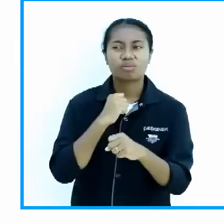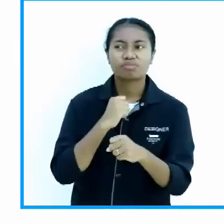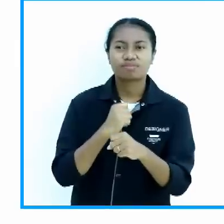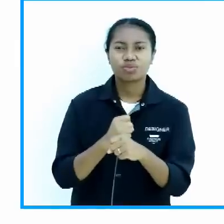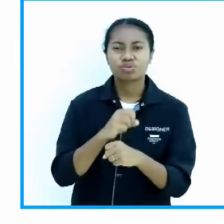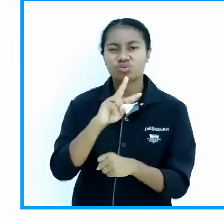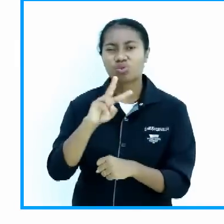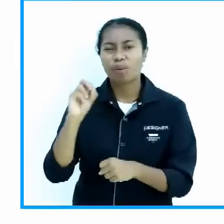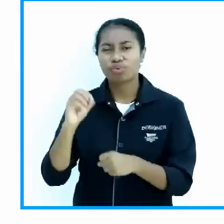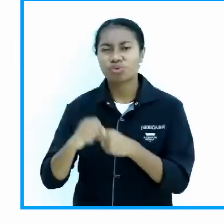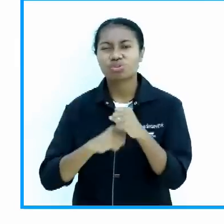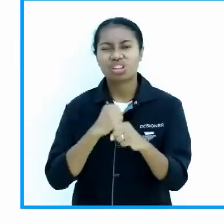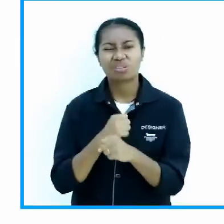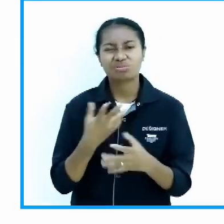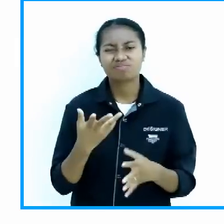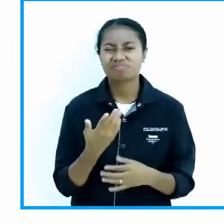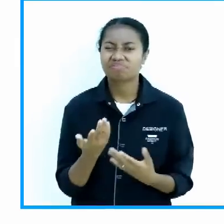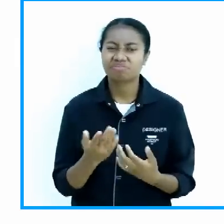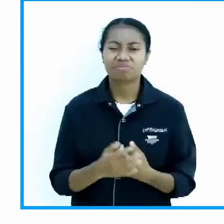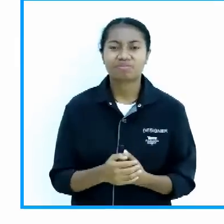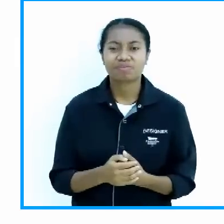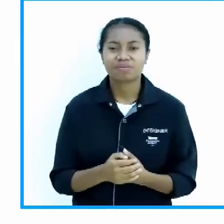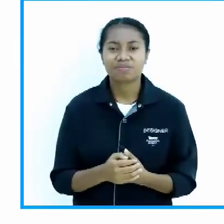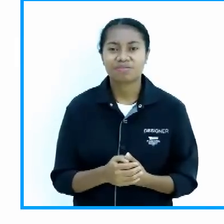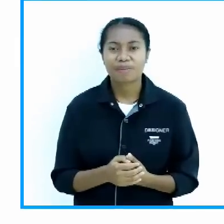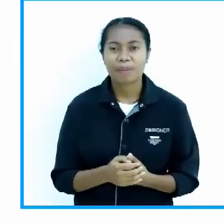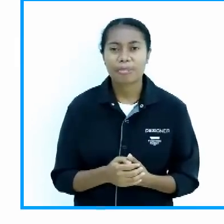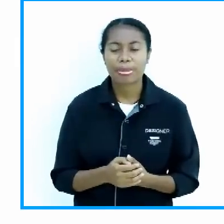ya. Nah di gambar berikut ini